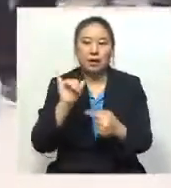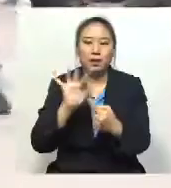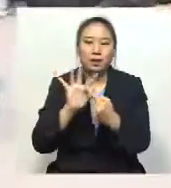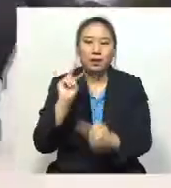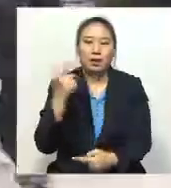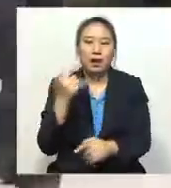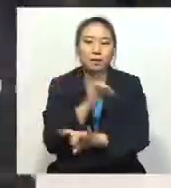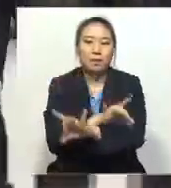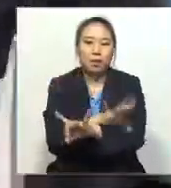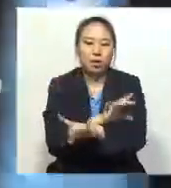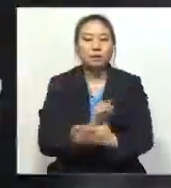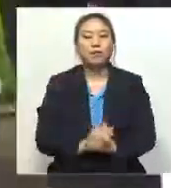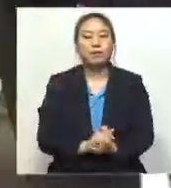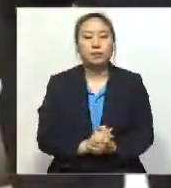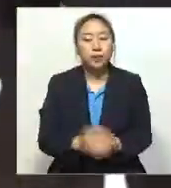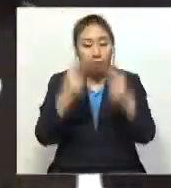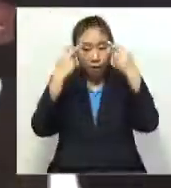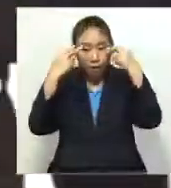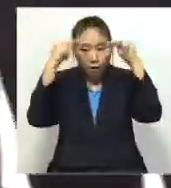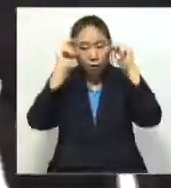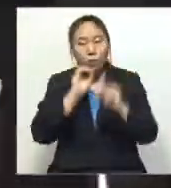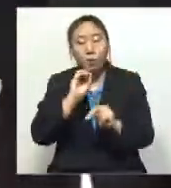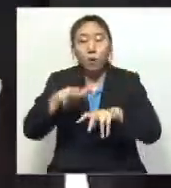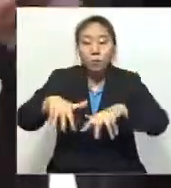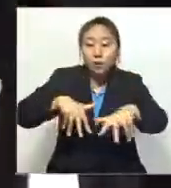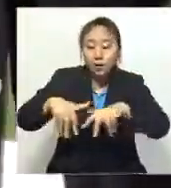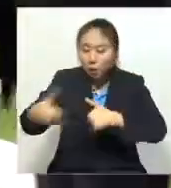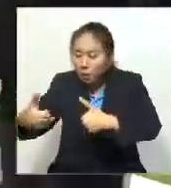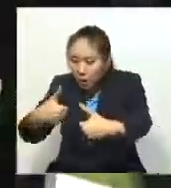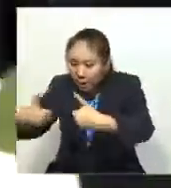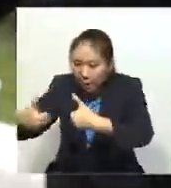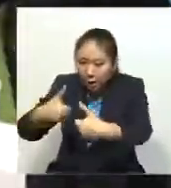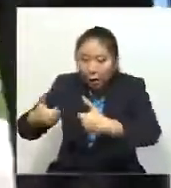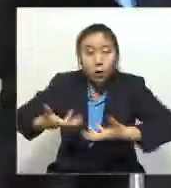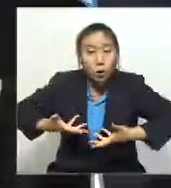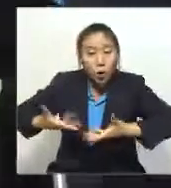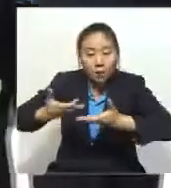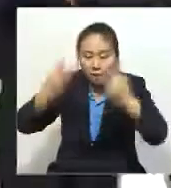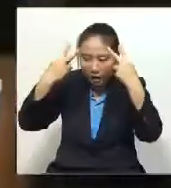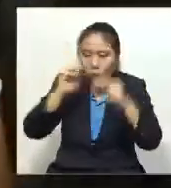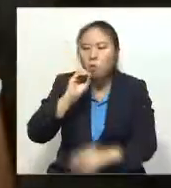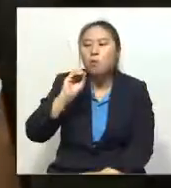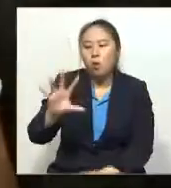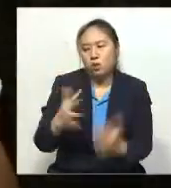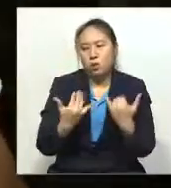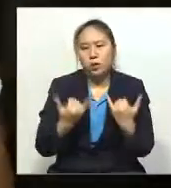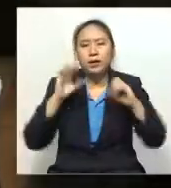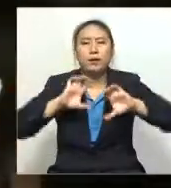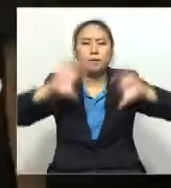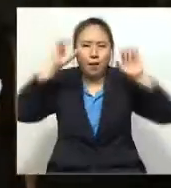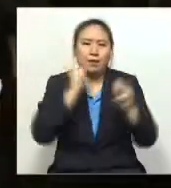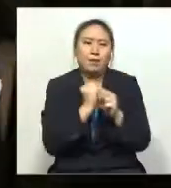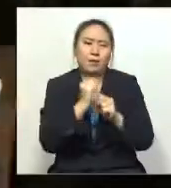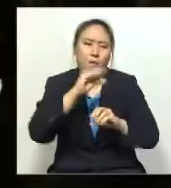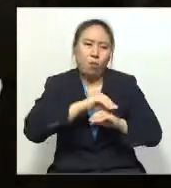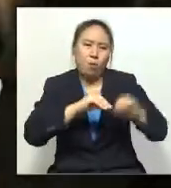รีโดยนายกรัฐมนตรีได้กล่าวกับประชาชนที่มาให้การต้อนรับนะคะว่าขณะนี้รัฐบาลได้เร่งเดินหน้าโครงการ